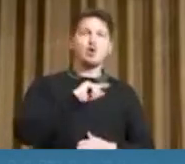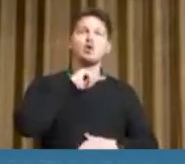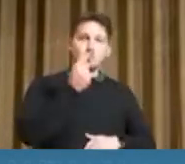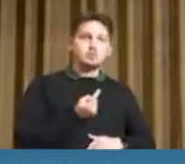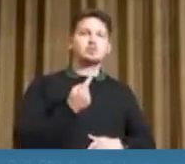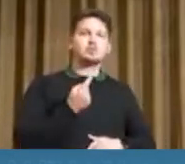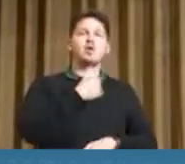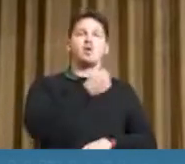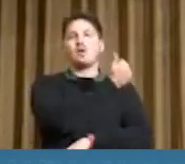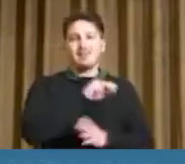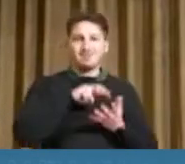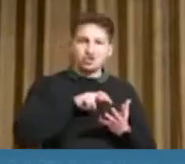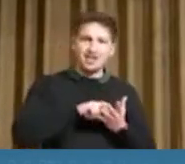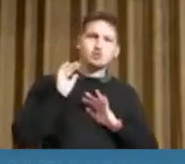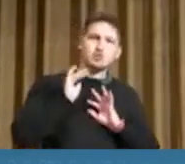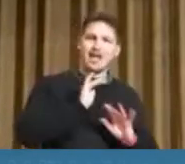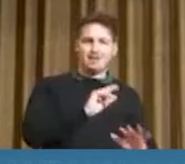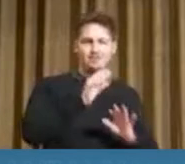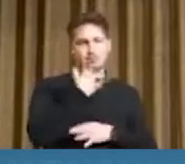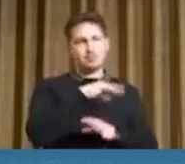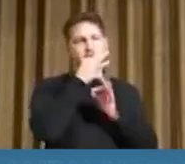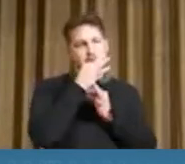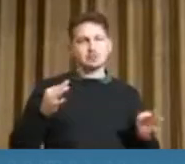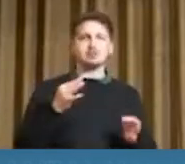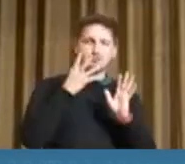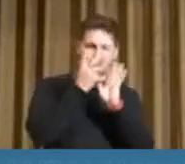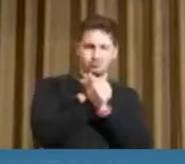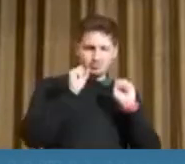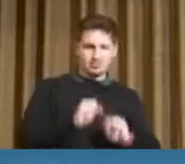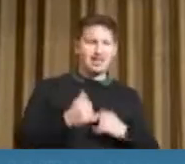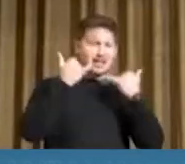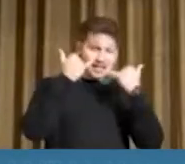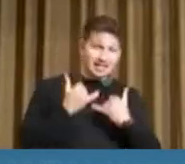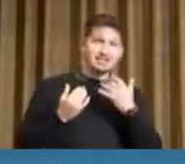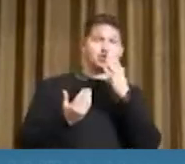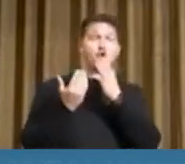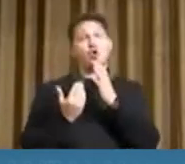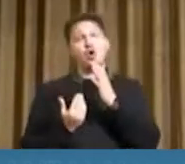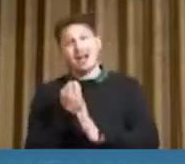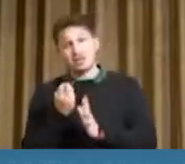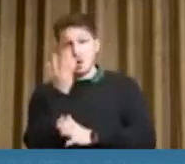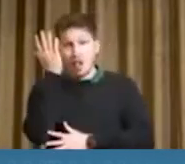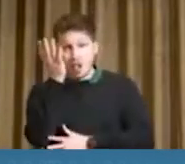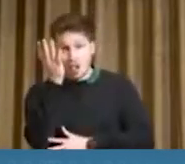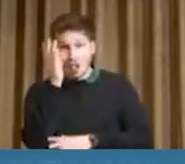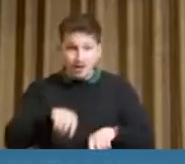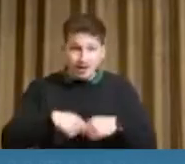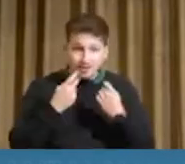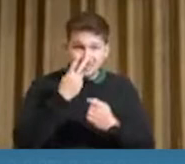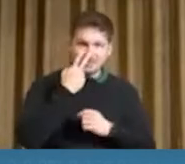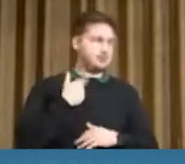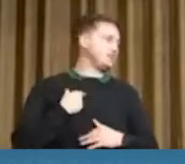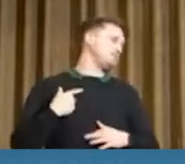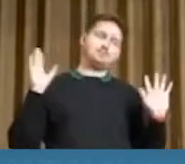des Impfstatuses genauer zu untersuchen. Da kann ich heute allerdings noch nicht viel oder eigentlich gar nichts dazu sagen, weil uns da noch